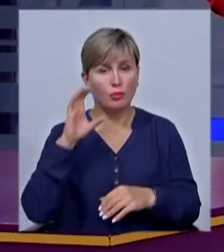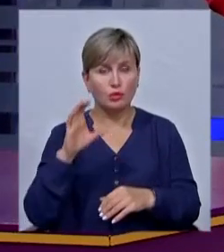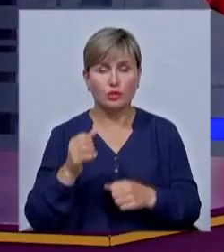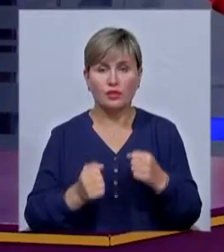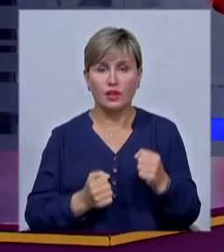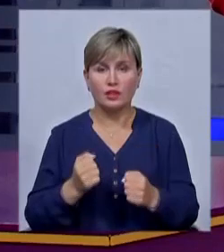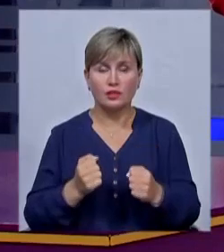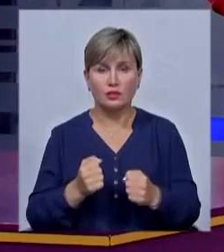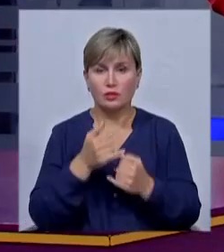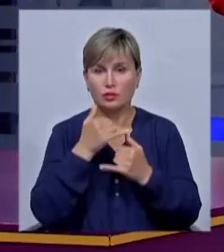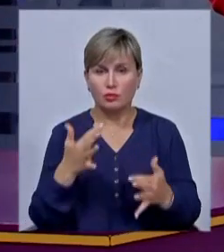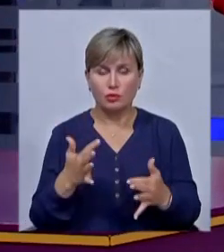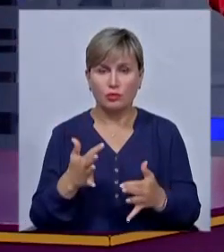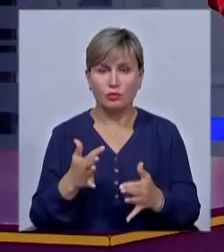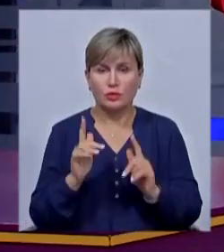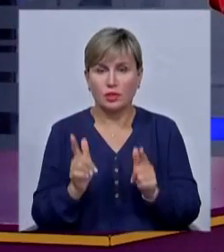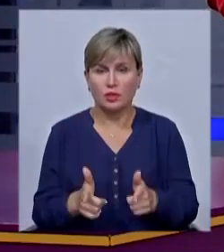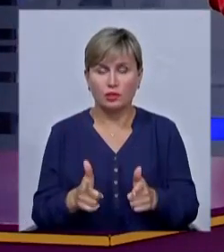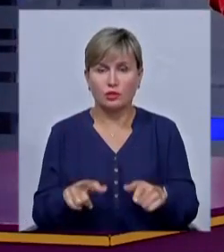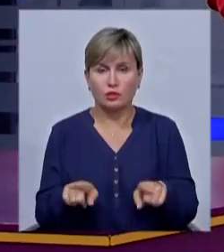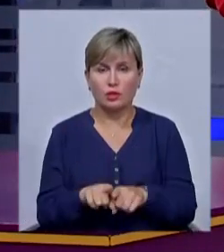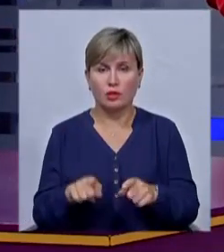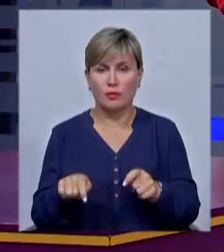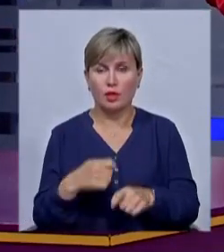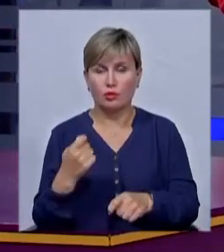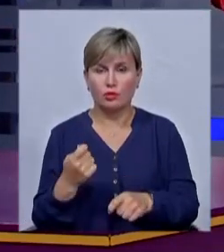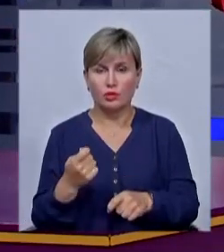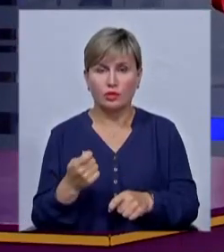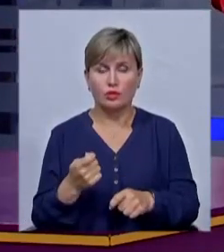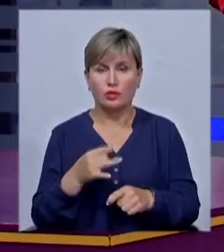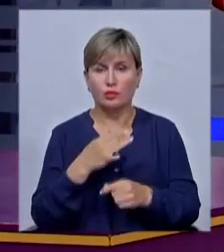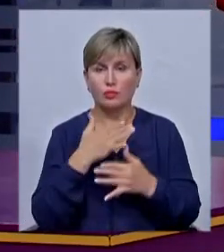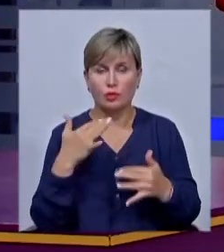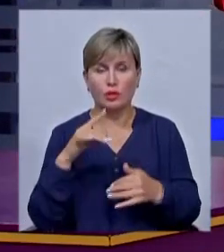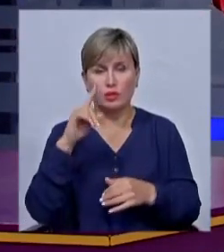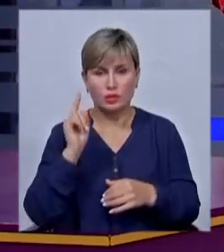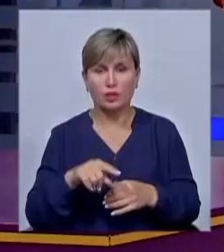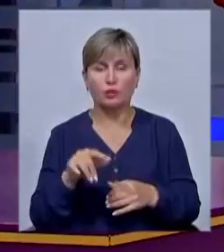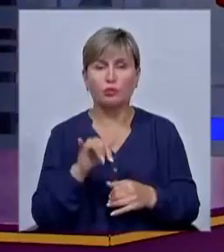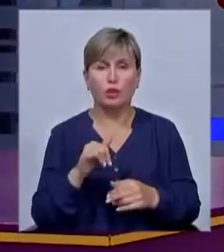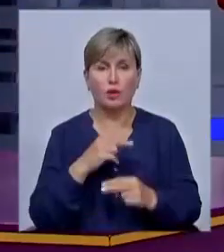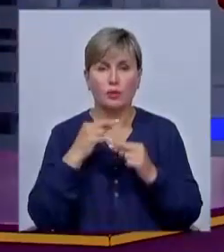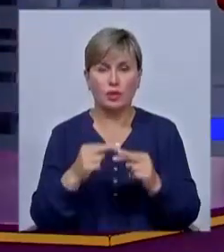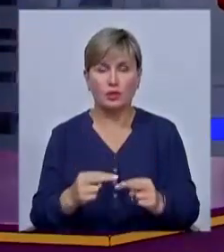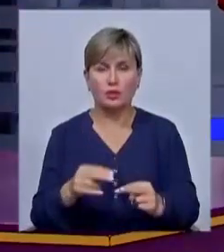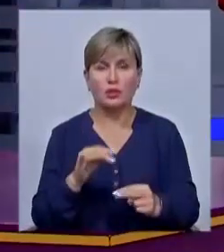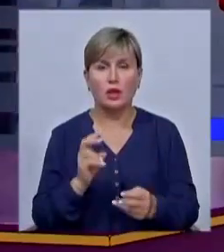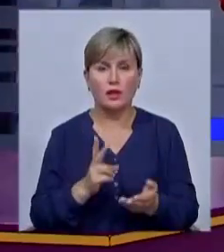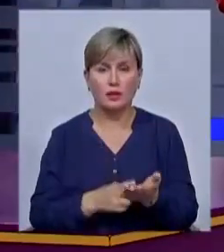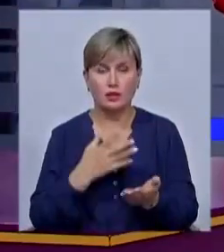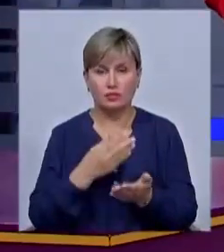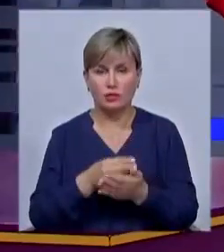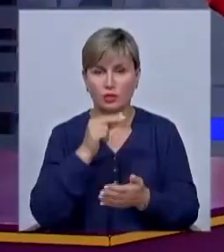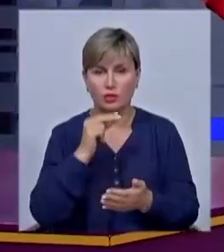водители никак не могут смириться с якобы совершенным нарушением но немногие при этом знает куда обратиться и как доказать свою невиновность